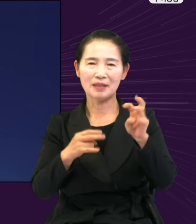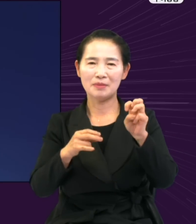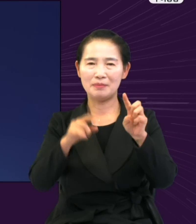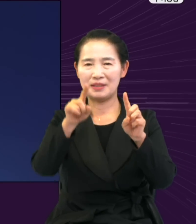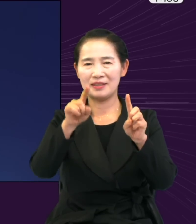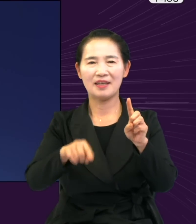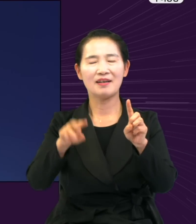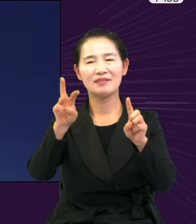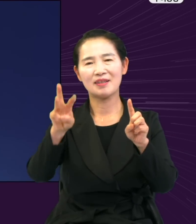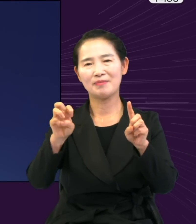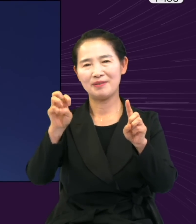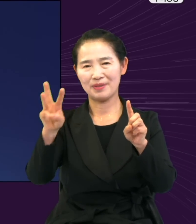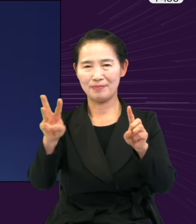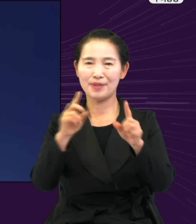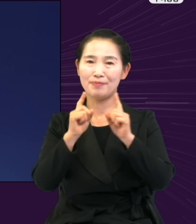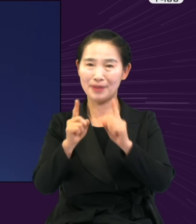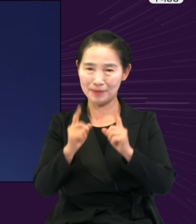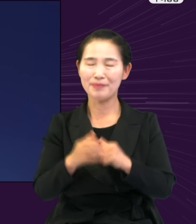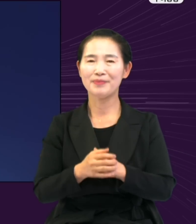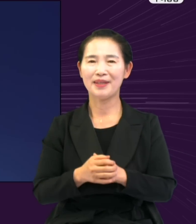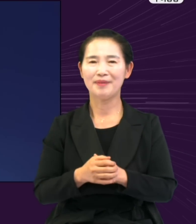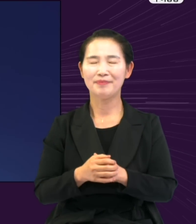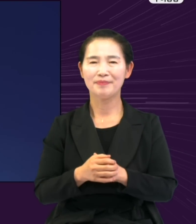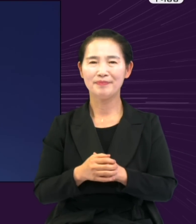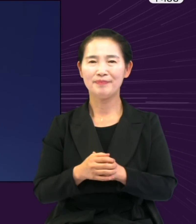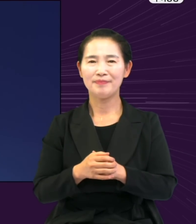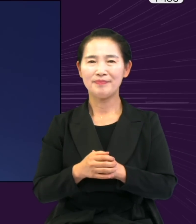33절의 말씀입니다.